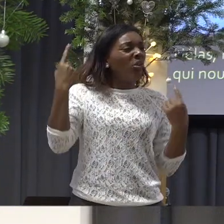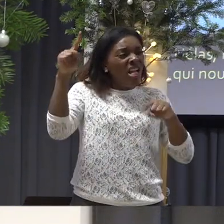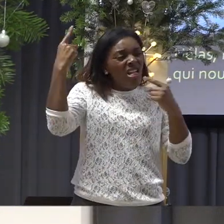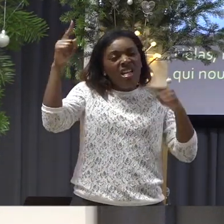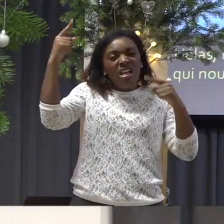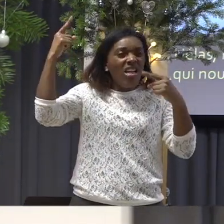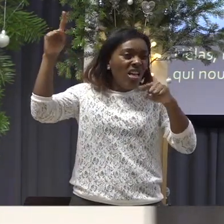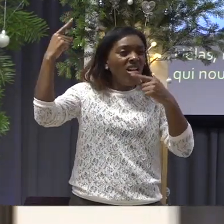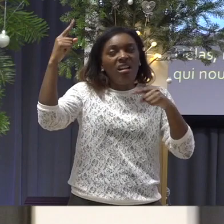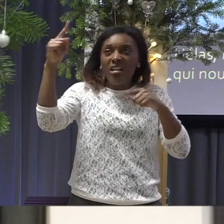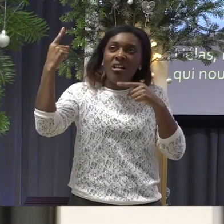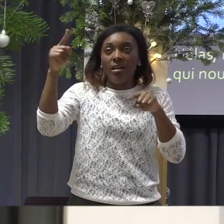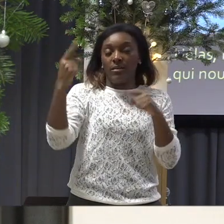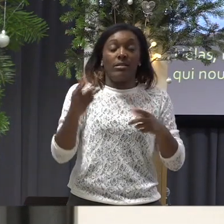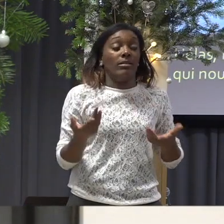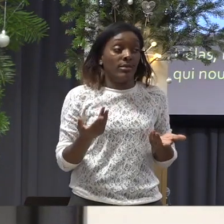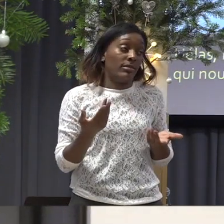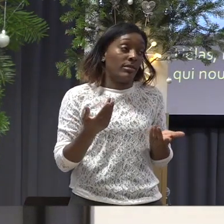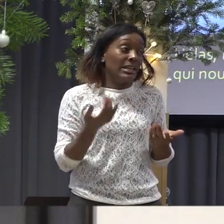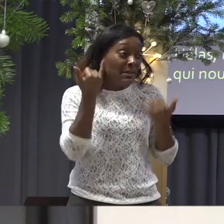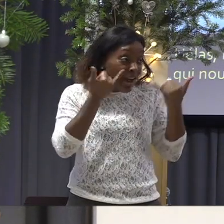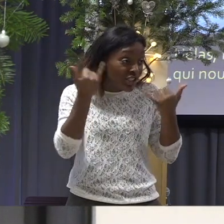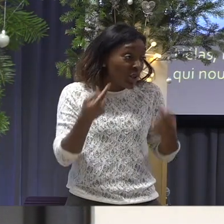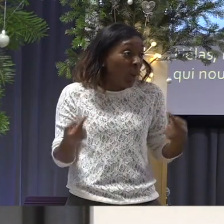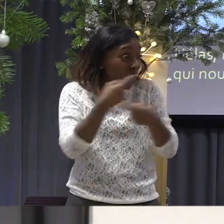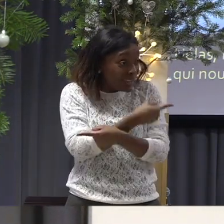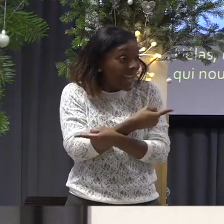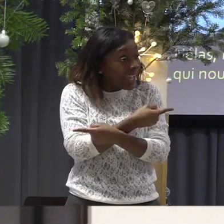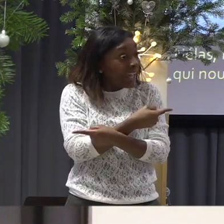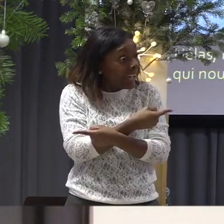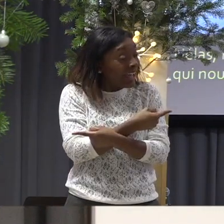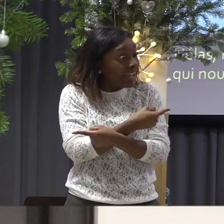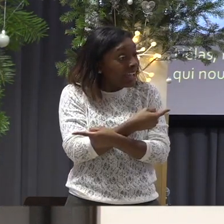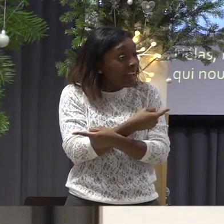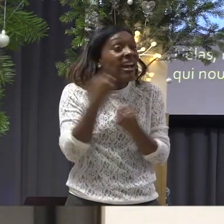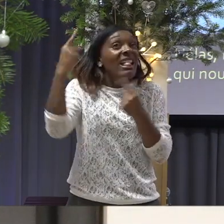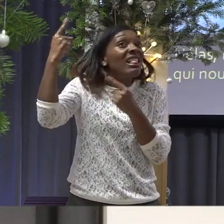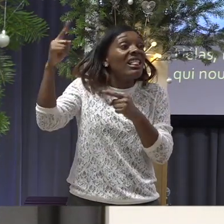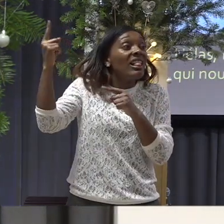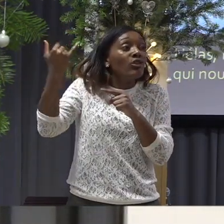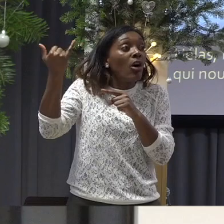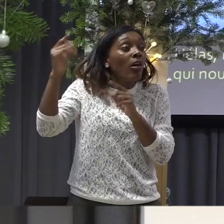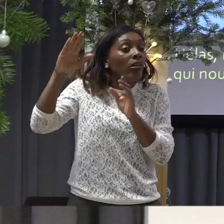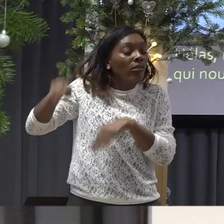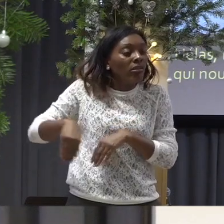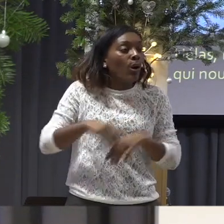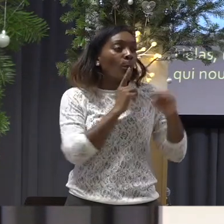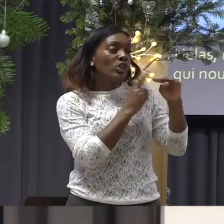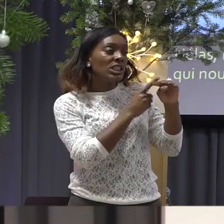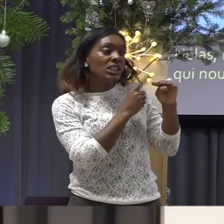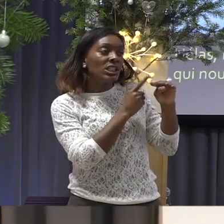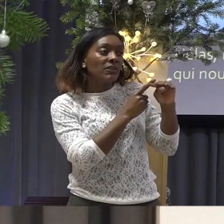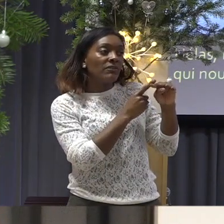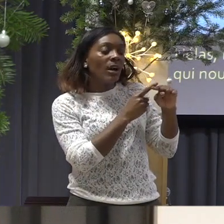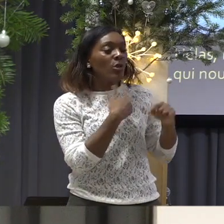manque. Et si nous faisions l'exercice dans l'autre sens, de dire, je vais considérer ce qu'il y a de bien. Je